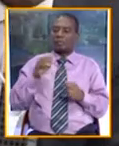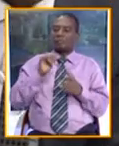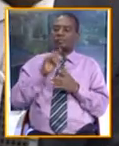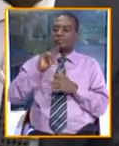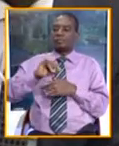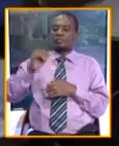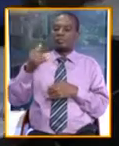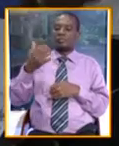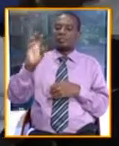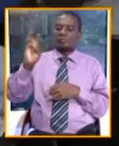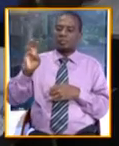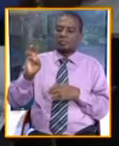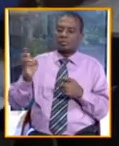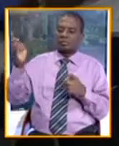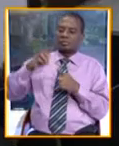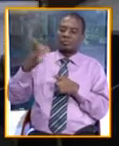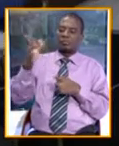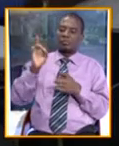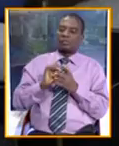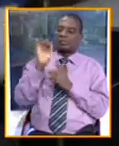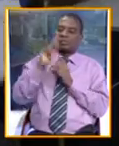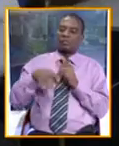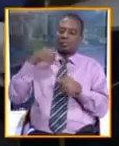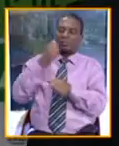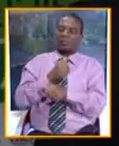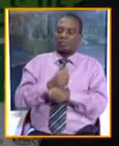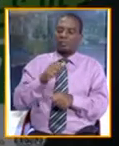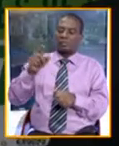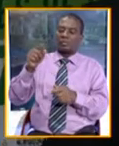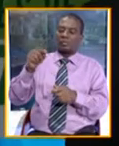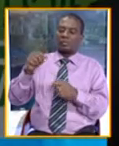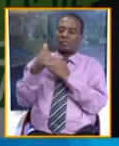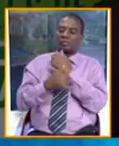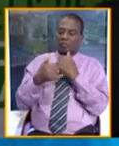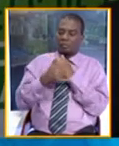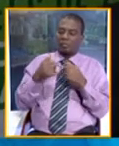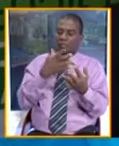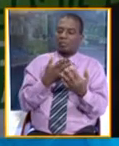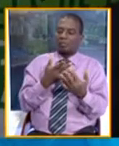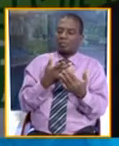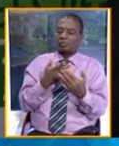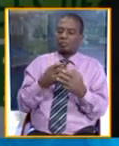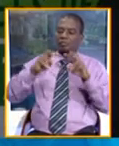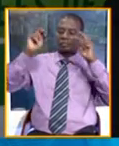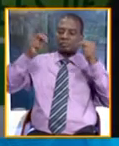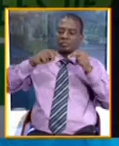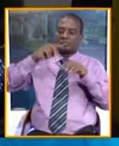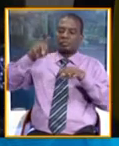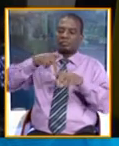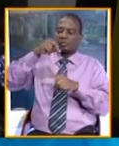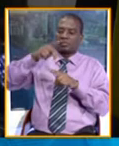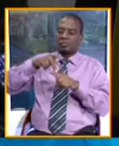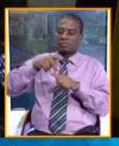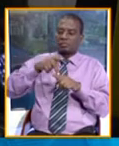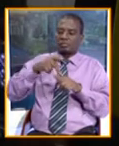prochain à Abidjan que se tiendra la 3e édition de ce rendez-vous. Une vingtaine de pays étrangers est attendue. Le thème principal est